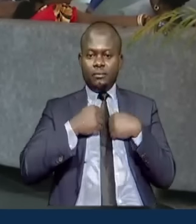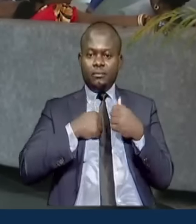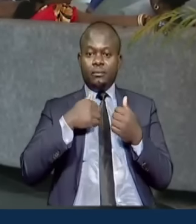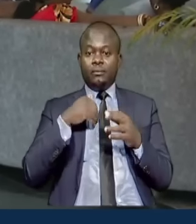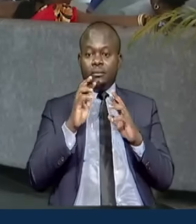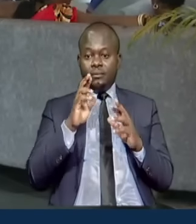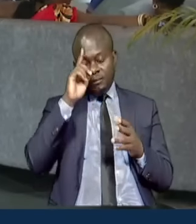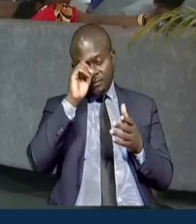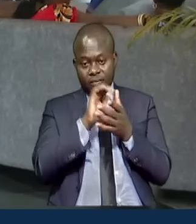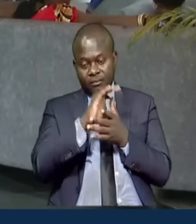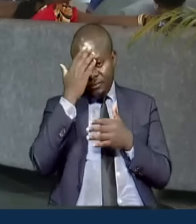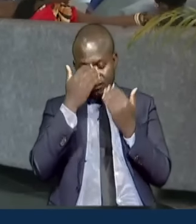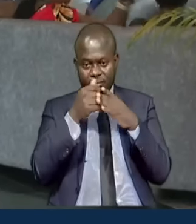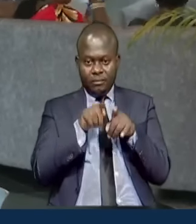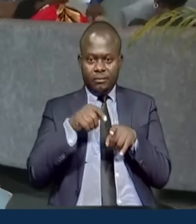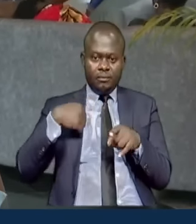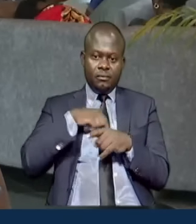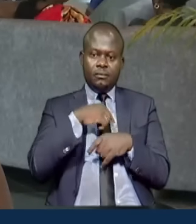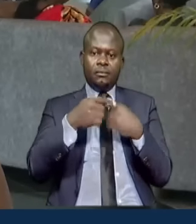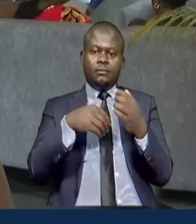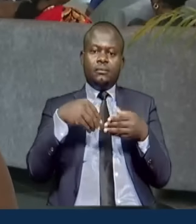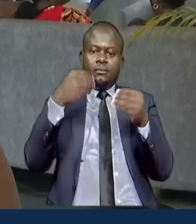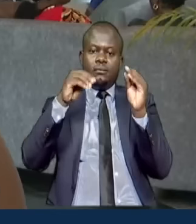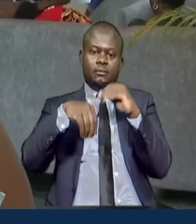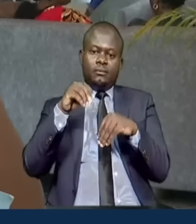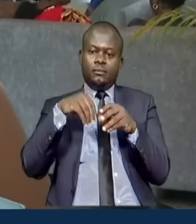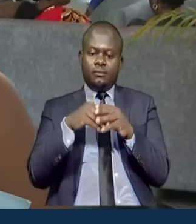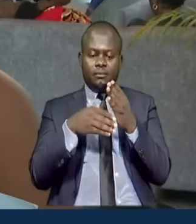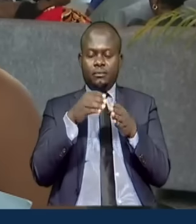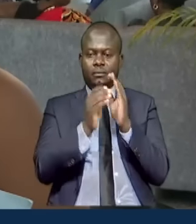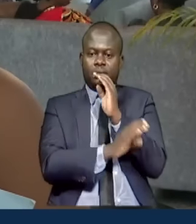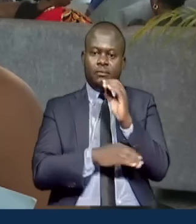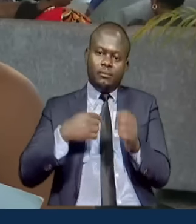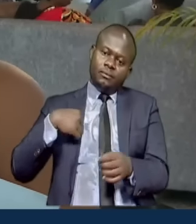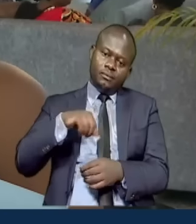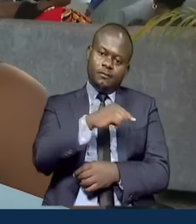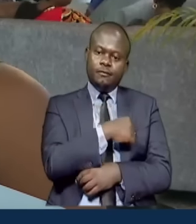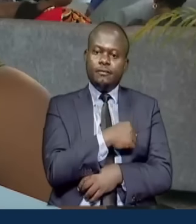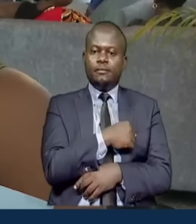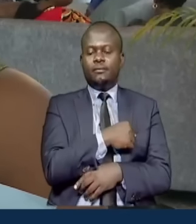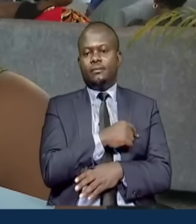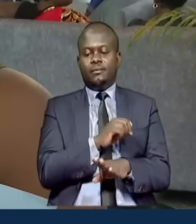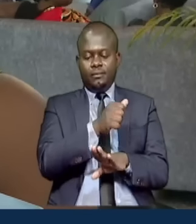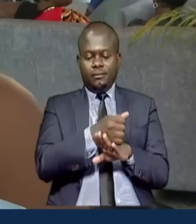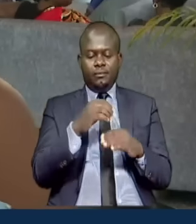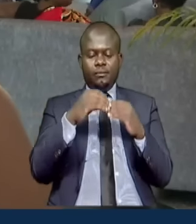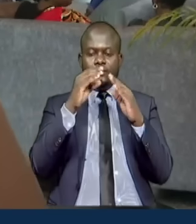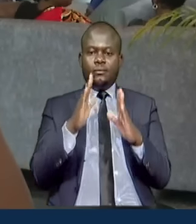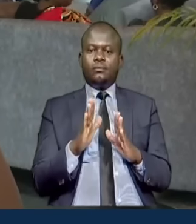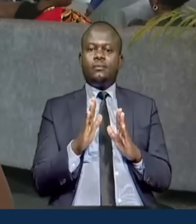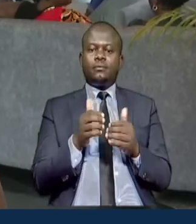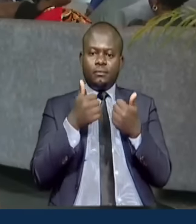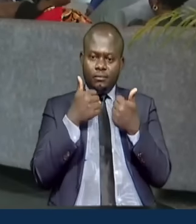icyizere kugira ngo natwe dukomeze dutange umusanzu mu kubaka igihugu cyacu twishyiriraho abayobozi